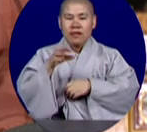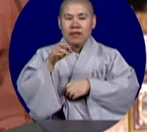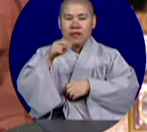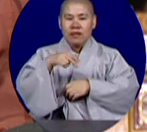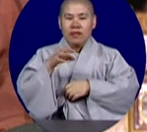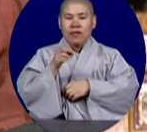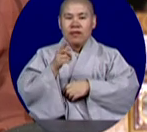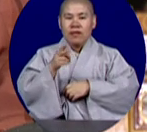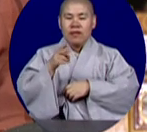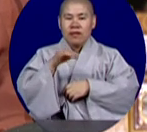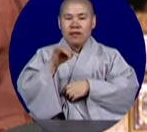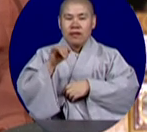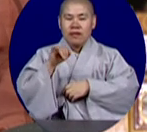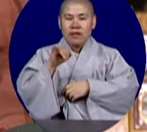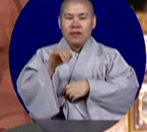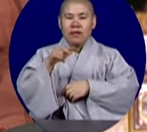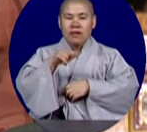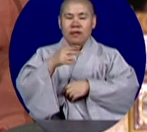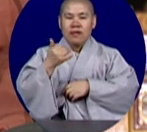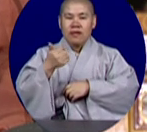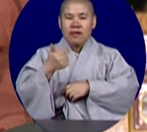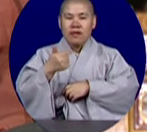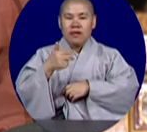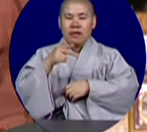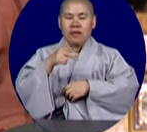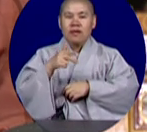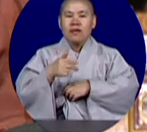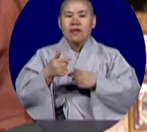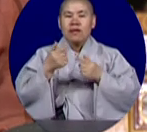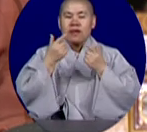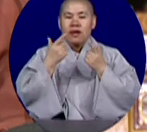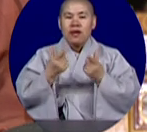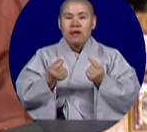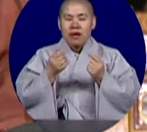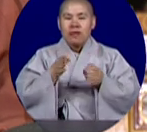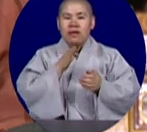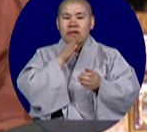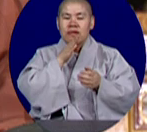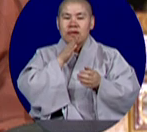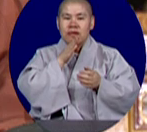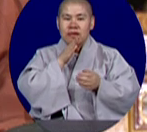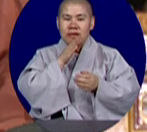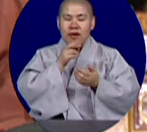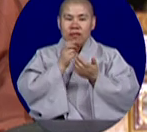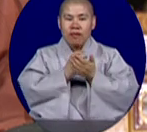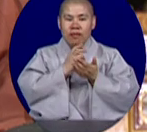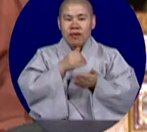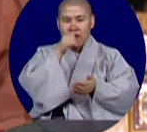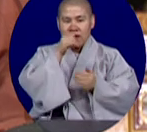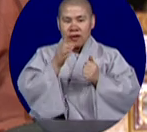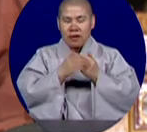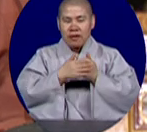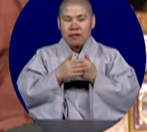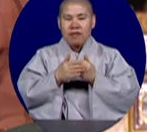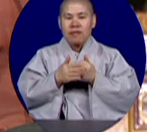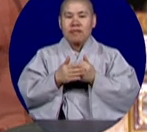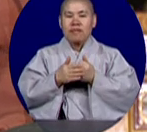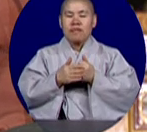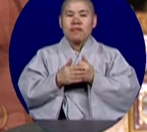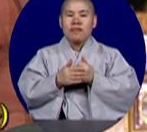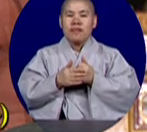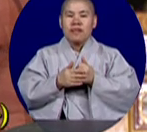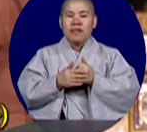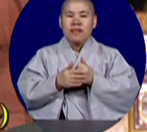유유여시 진실법이 오직 이와 같은 진실법이 있어서 가히 현시여